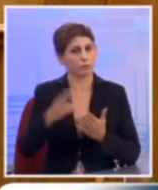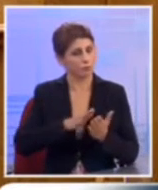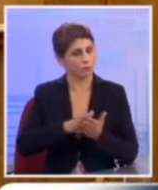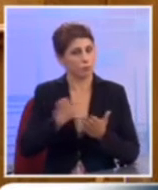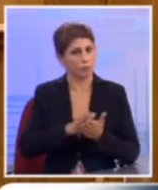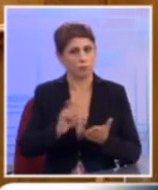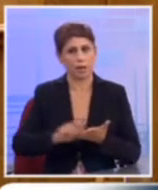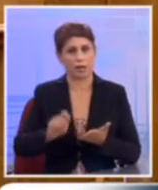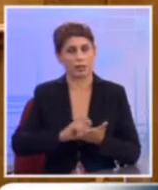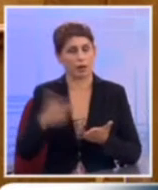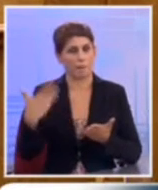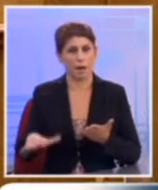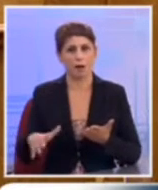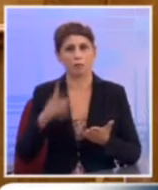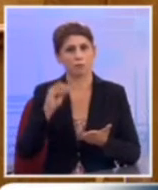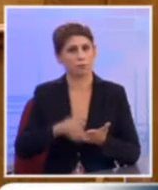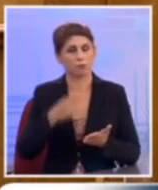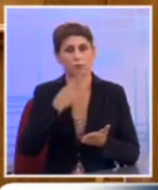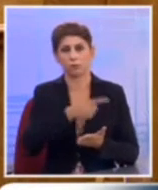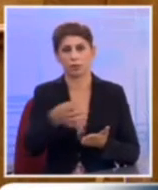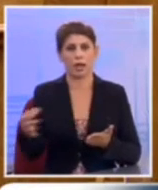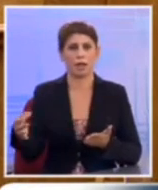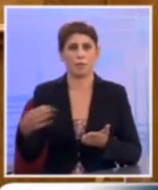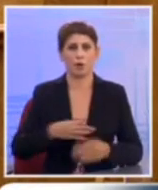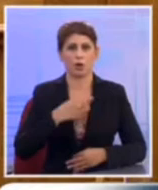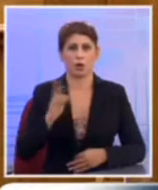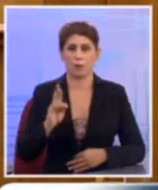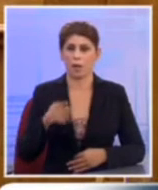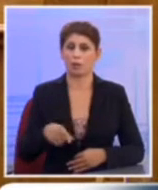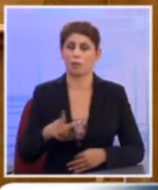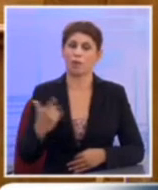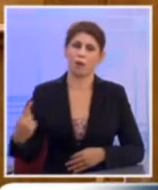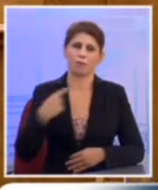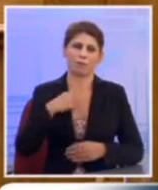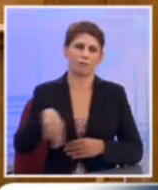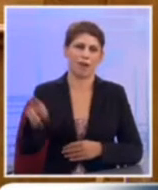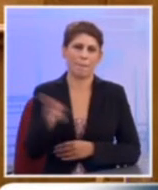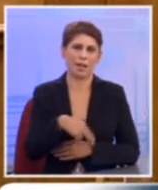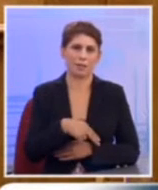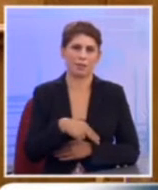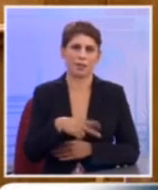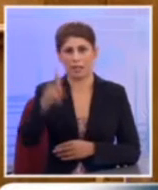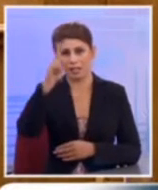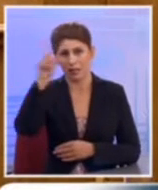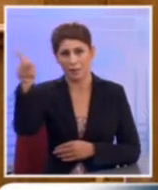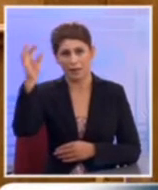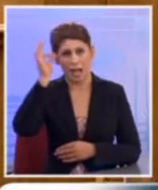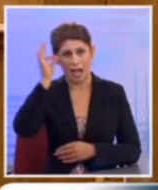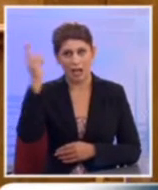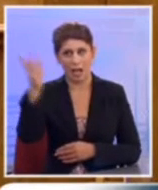τα πρακτικά αυτά, τα επανέλαβε ο κ. Ρουμελιώτης, την οποία όμως απέρριψε η Γερμανία και η